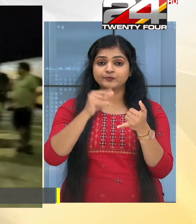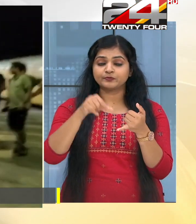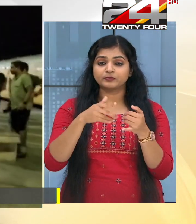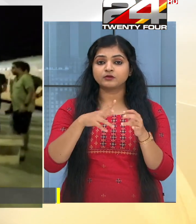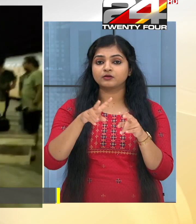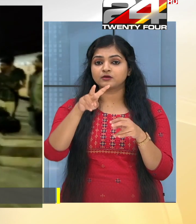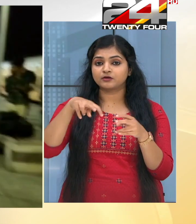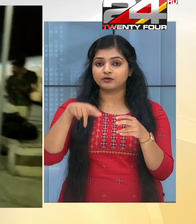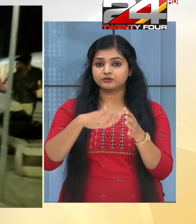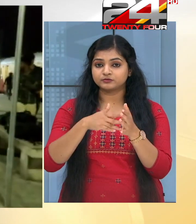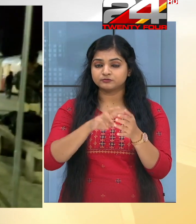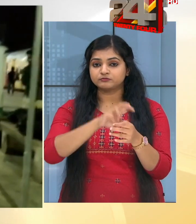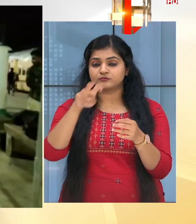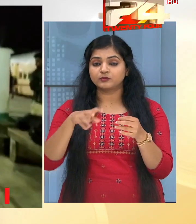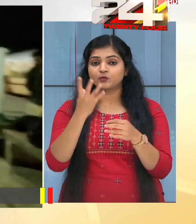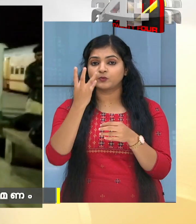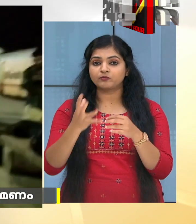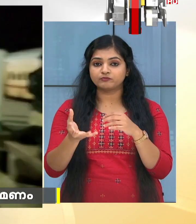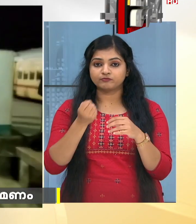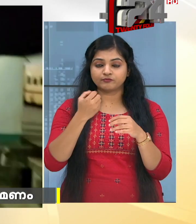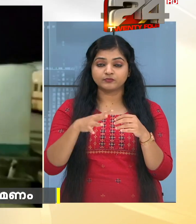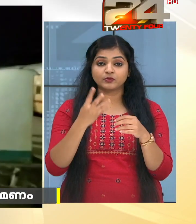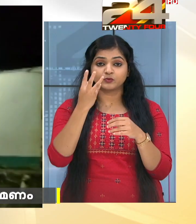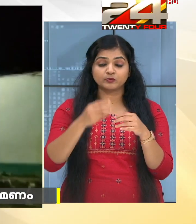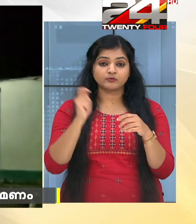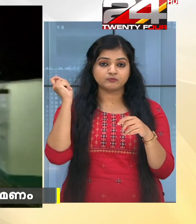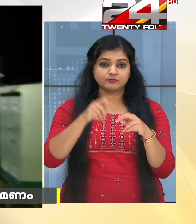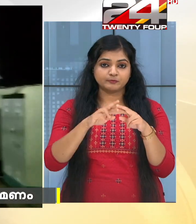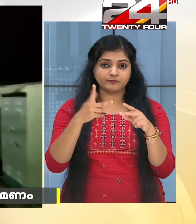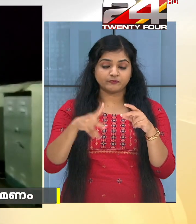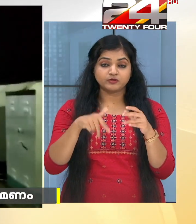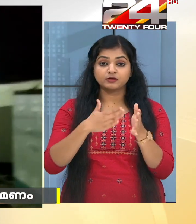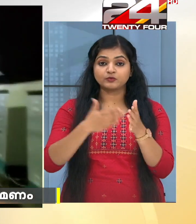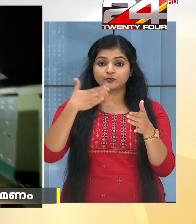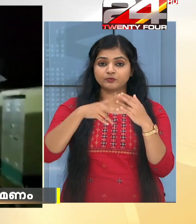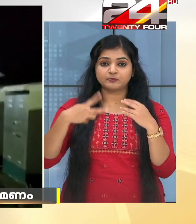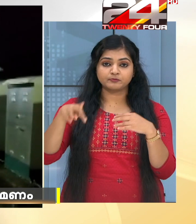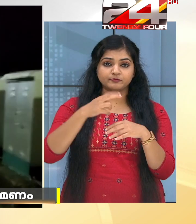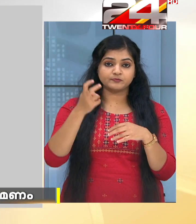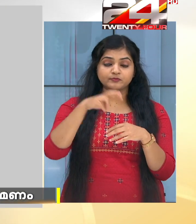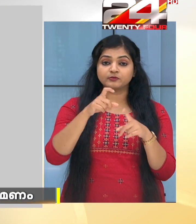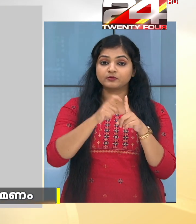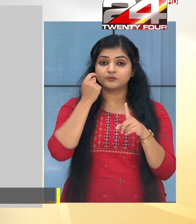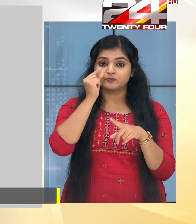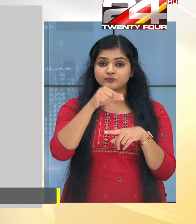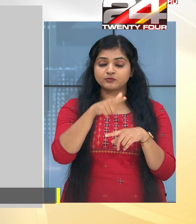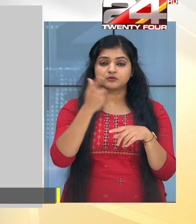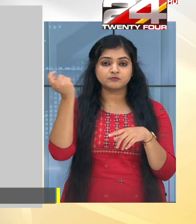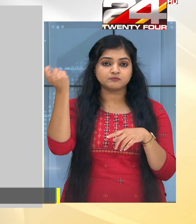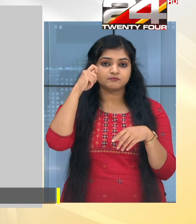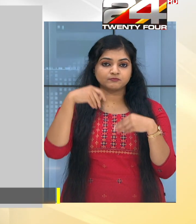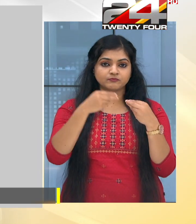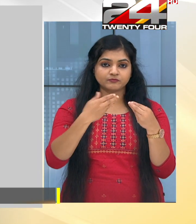ട്രാക്കിലേക്ക് ചാടിയിറങ്ങി കുപ്പിയെടുത്തു. റെയിൽവേ ട്രാക്കിൽ കുപ്പി അടിച്ചു പൊട്ടിച്ച് ട്രെയിനിലേക്ക് തിരിച്ചു കയറി ദേവദാസിനെ